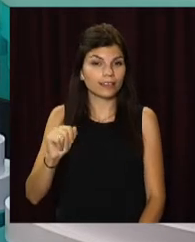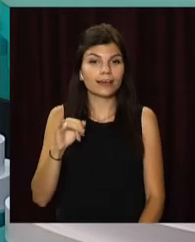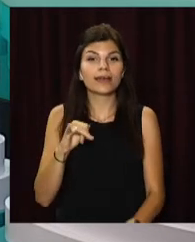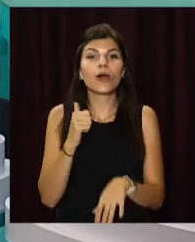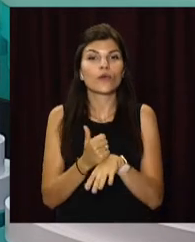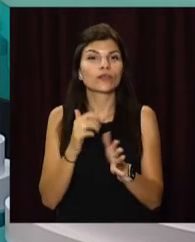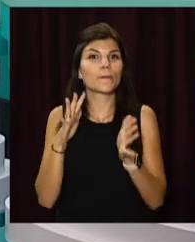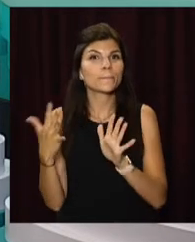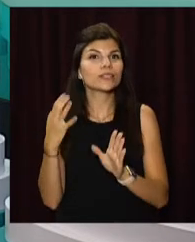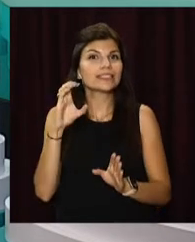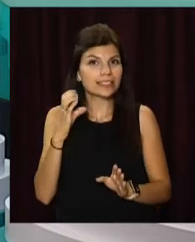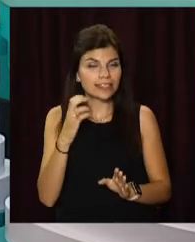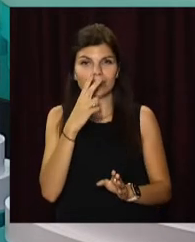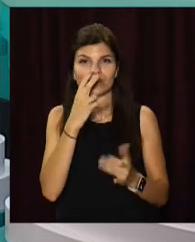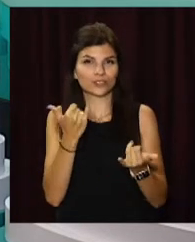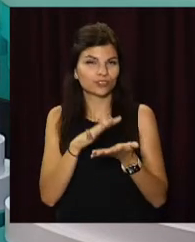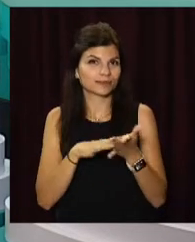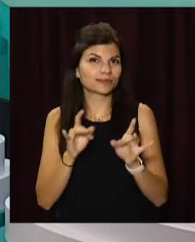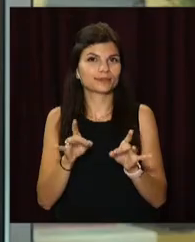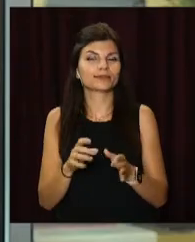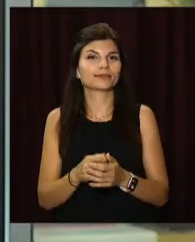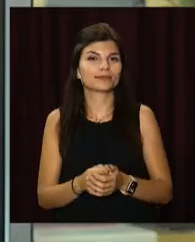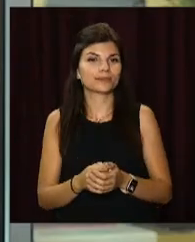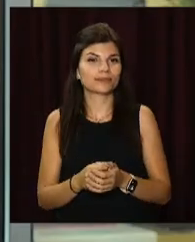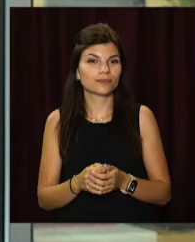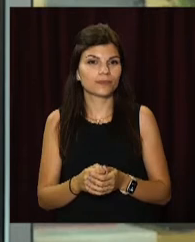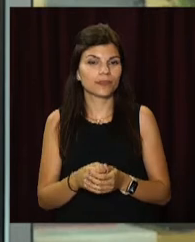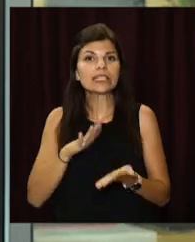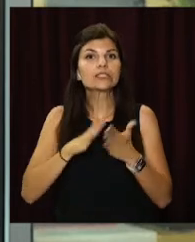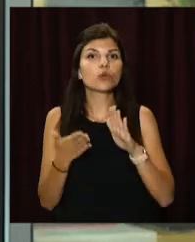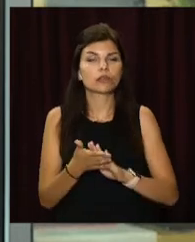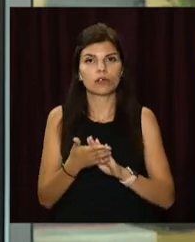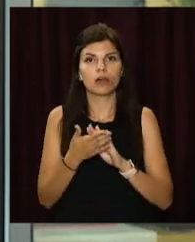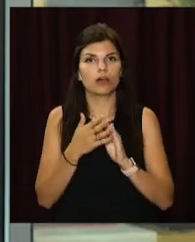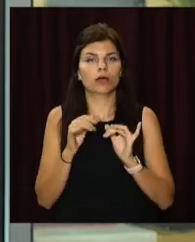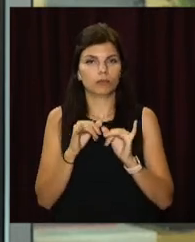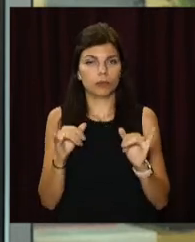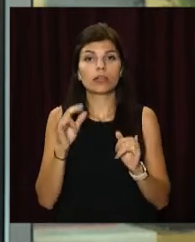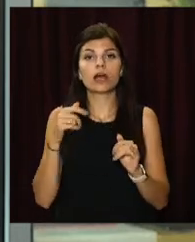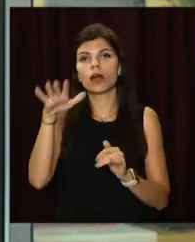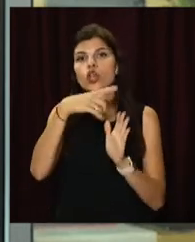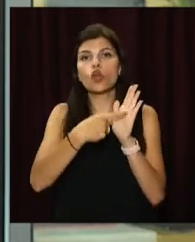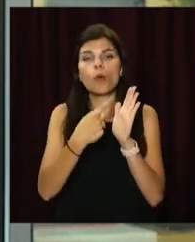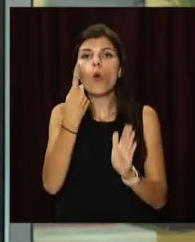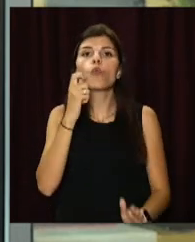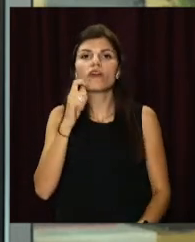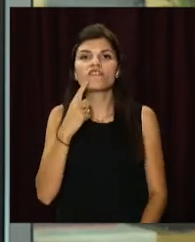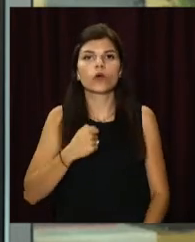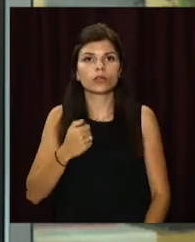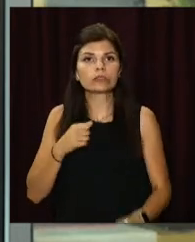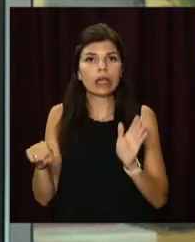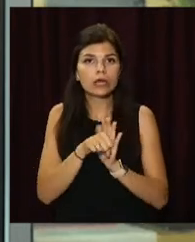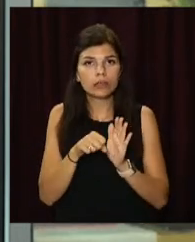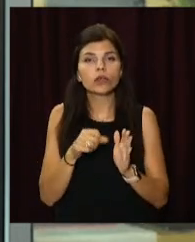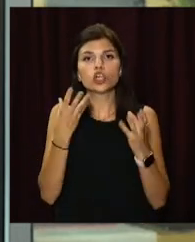І про головні події середи дивіться просто зараз. Ситуація загострилася. На Донбасі один український військовий